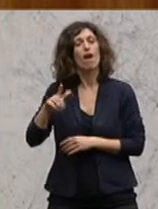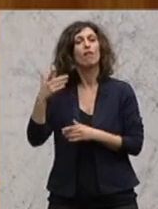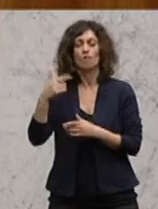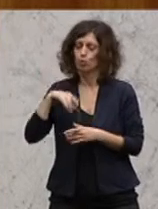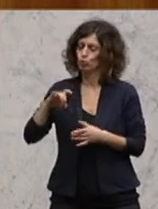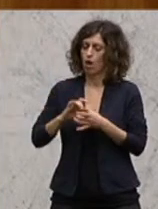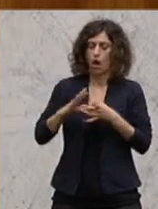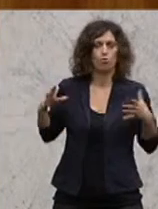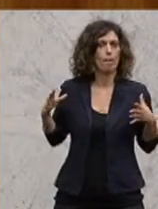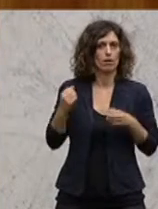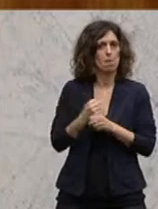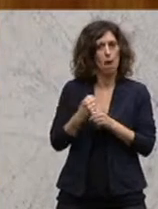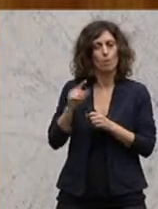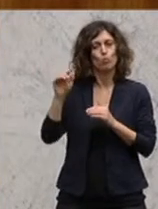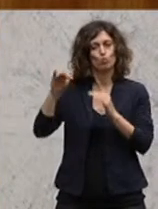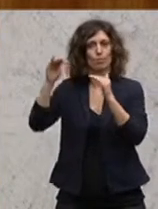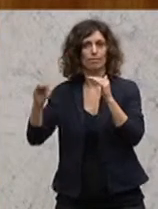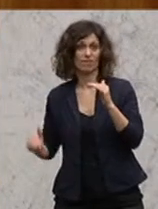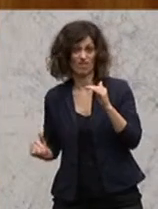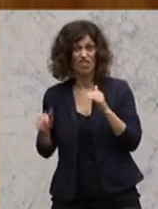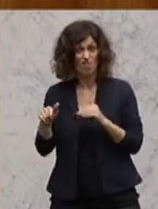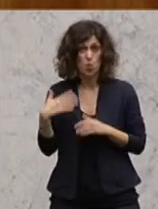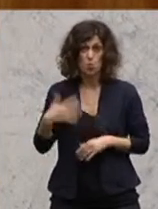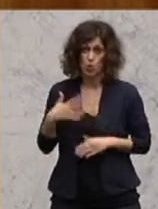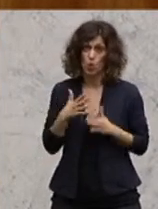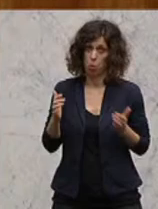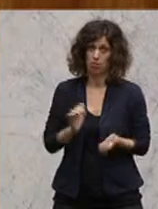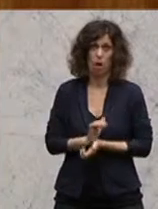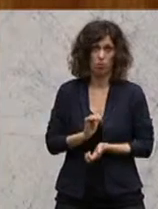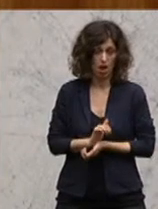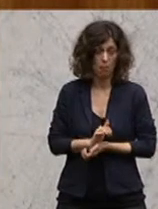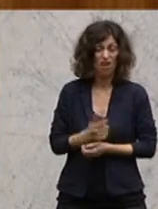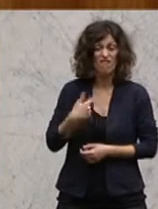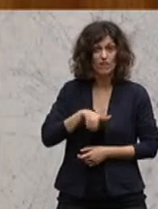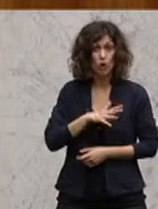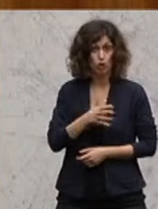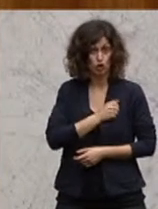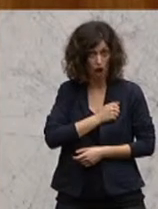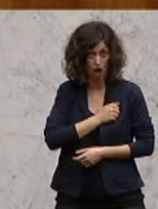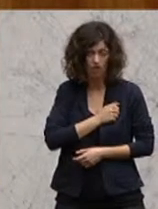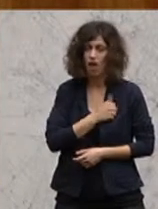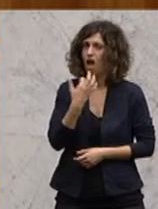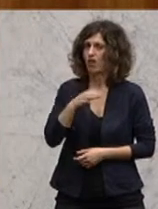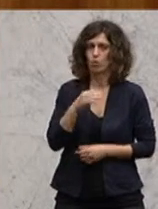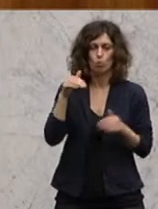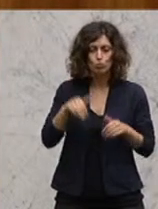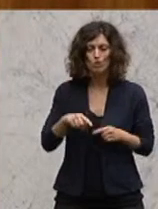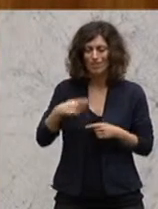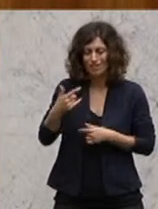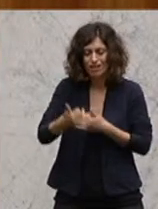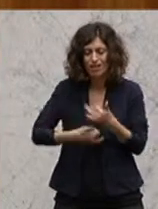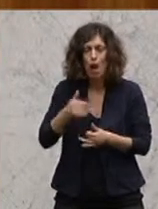große Aufgabe, und die werden wir nur meistern, wenn wir jetzt in den nächsten Jahren die entsprechenden